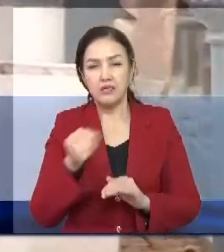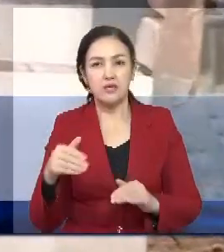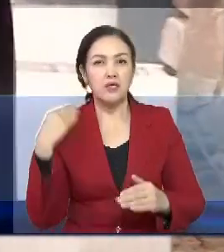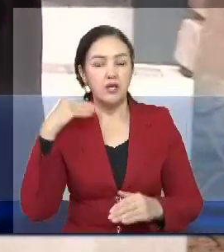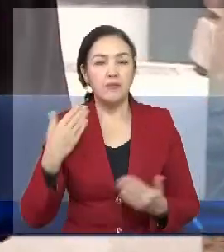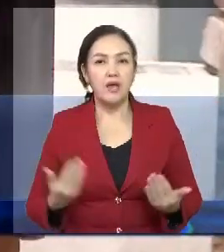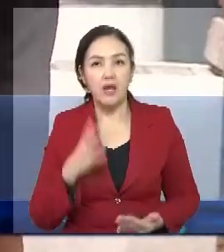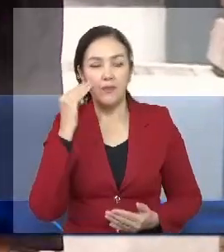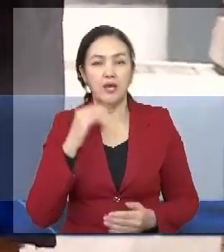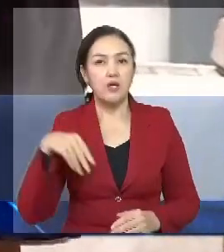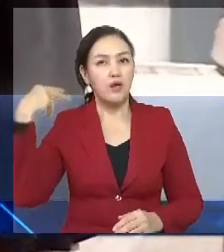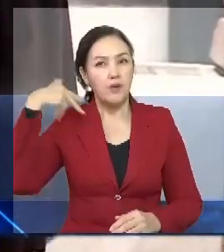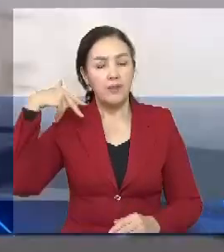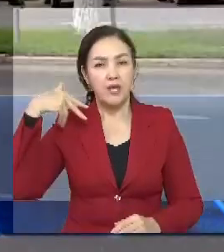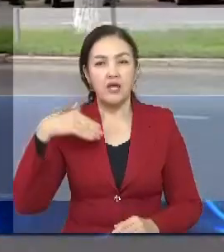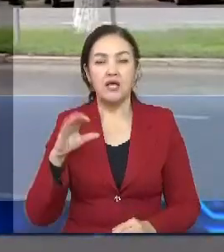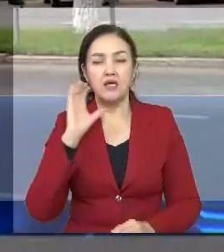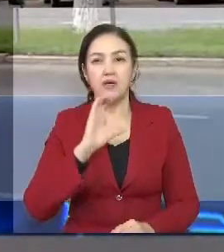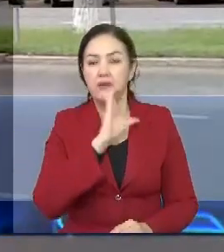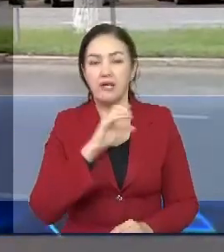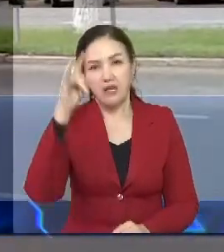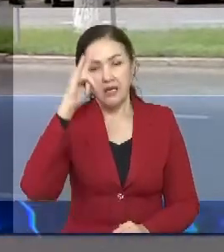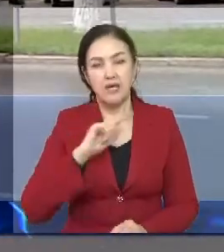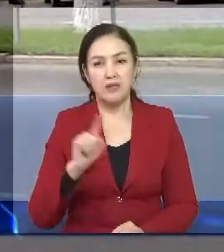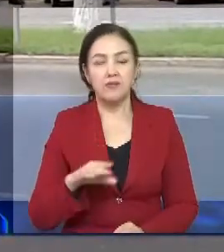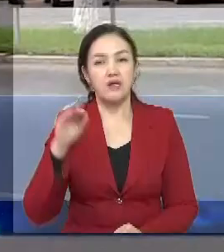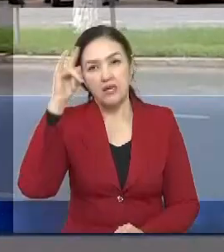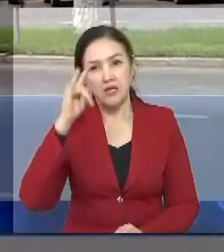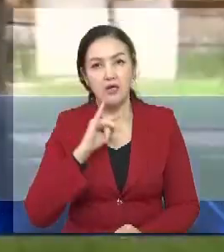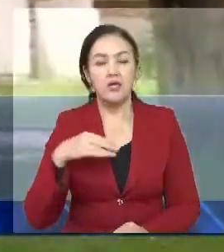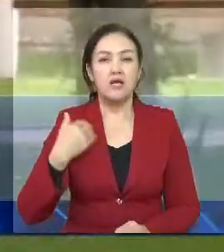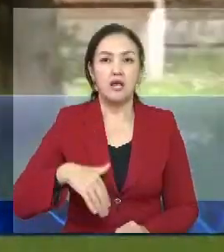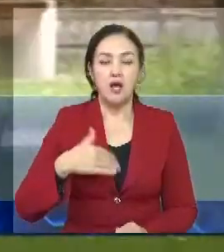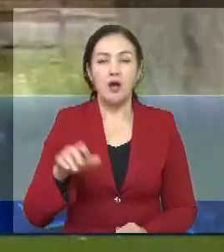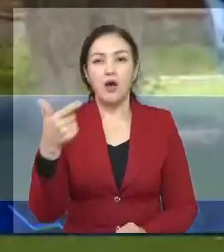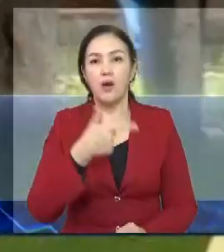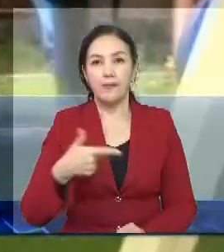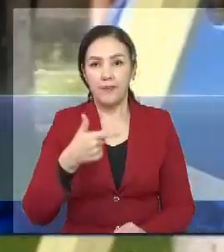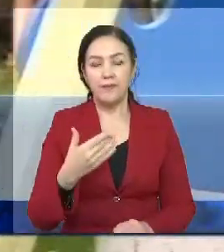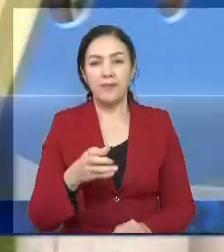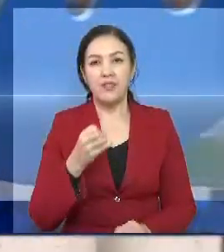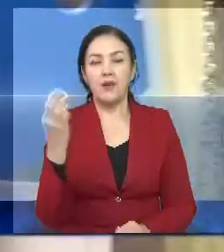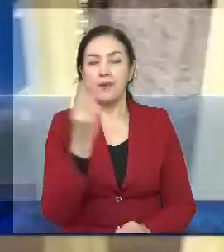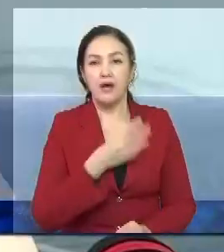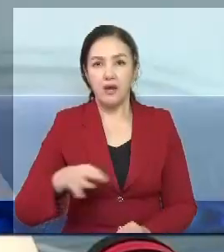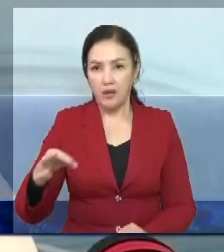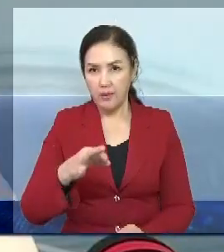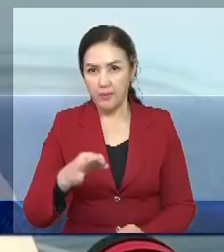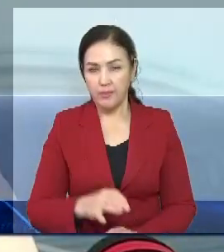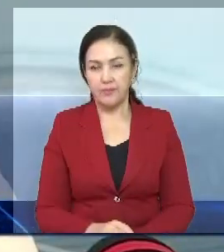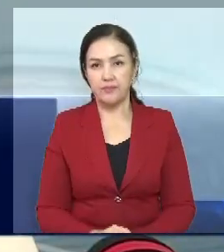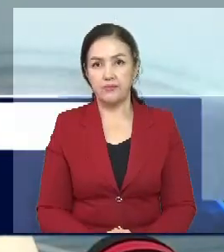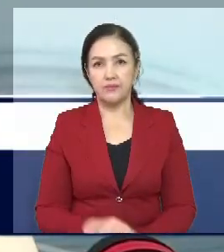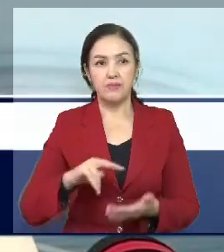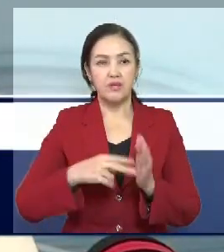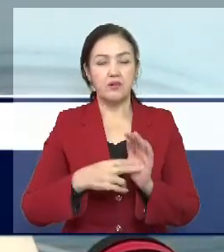Актюбинской, Алматинской, Туркестанской, Северо-Казахстанской, Западно-Казахстанской, Жамбылской, Атрауской и Мангистауской областей. План у нас